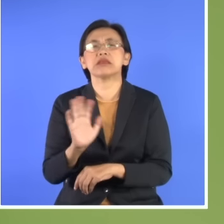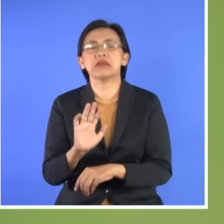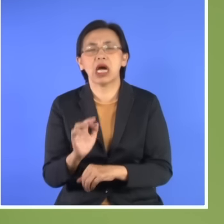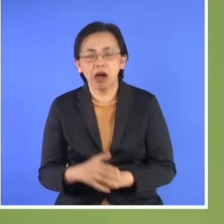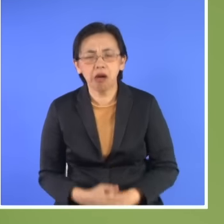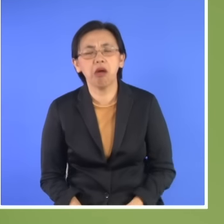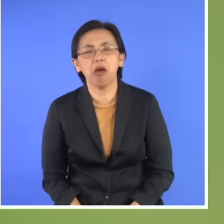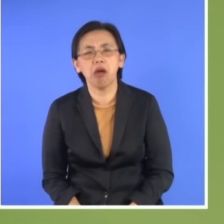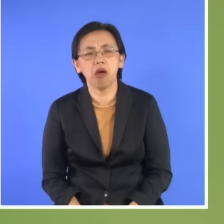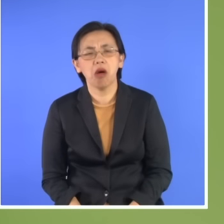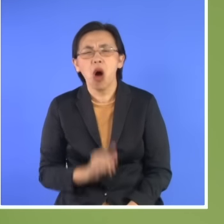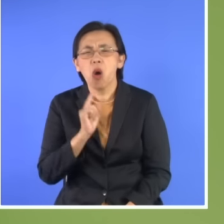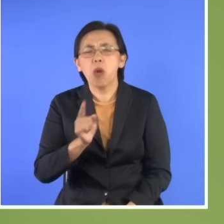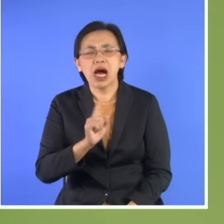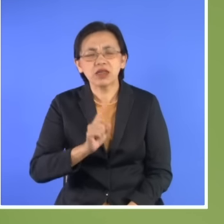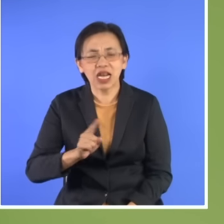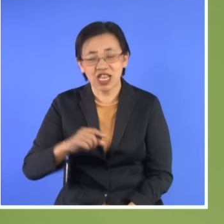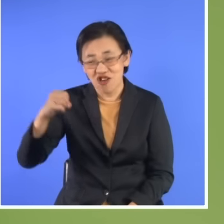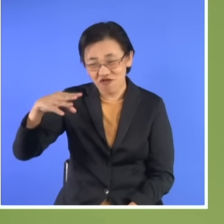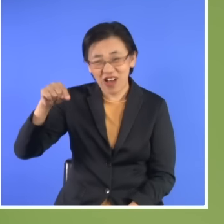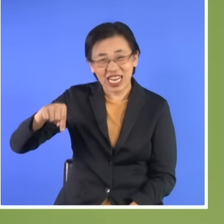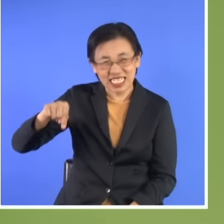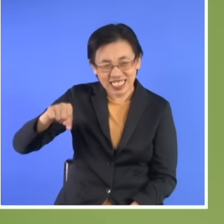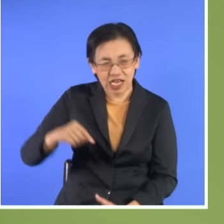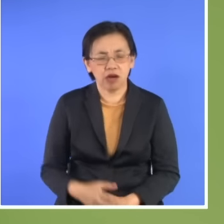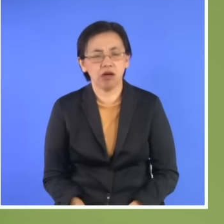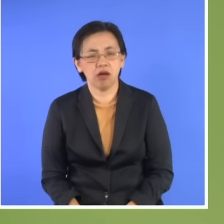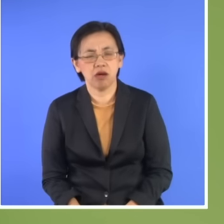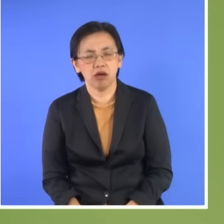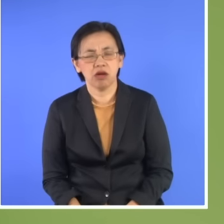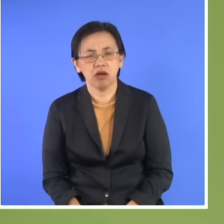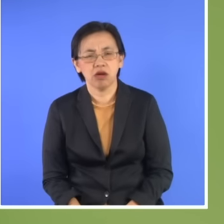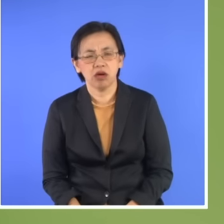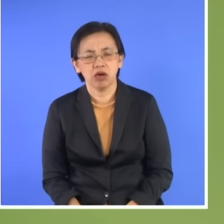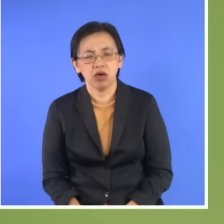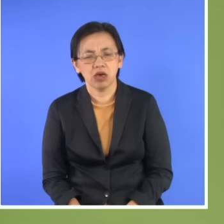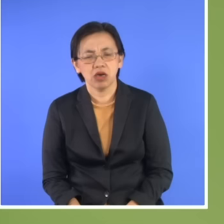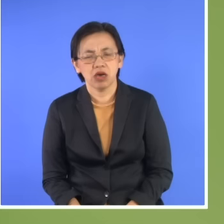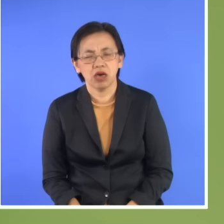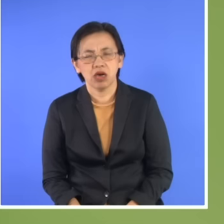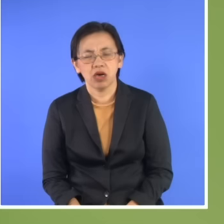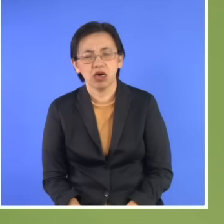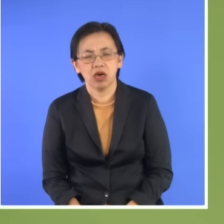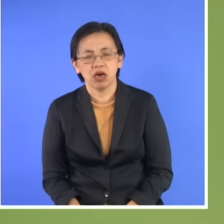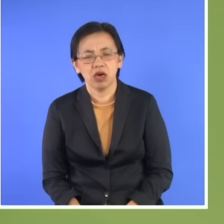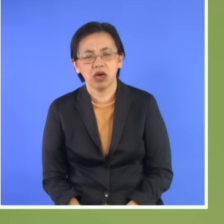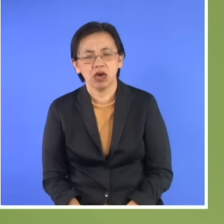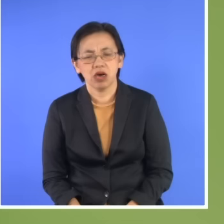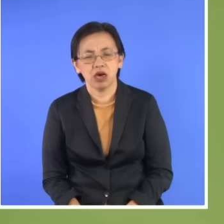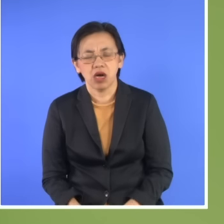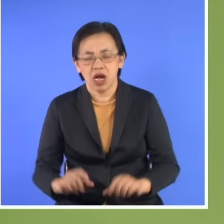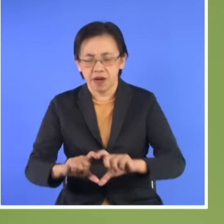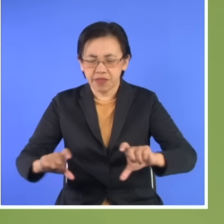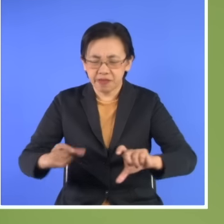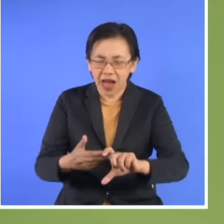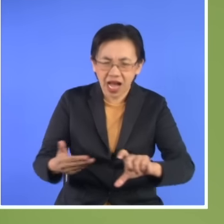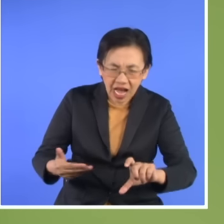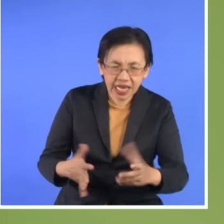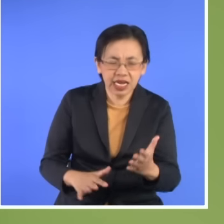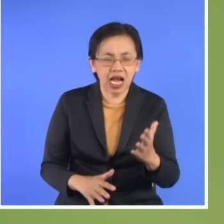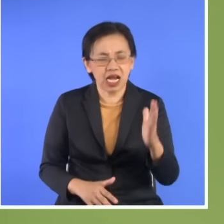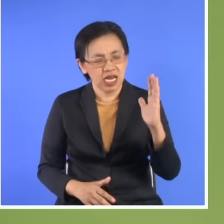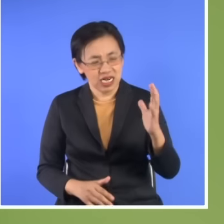แต่ว่าถ้าจะว่าก็คือว่าเนี่ยไอ้ไฟตรงเนี้ยนะครับมีจะต้องมีอะไรเค้าเรียกว่ามีป้ายหรอมีป้ายหรือว่ามีมีเหล็กครอบ